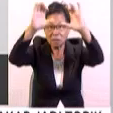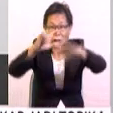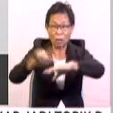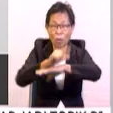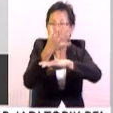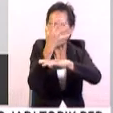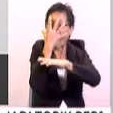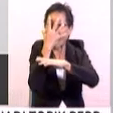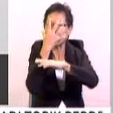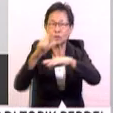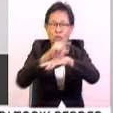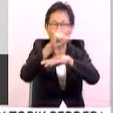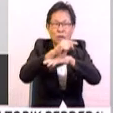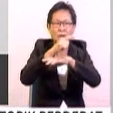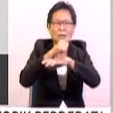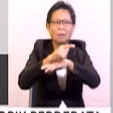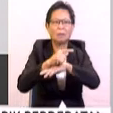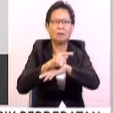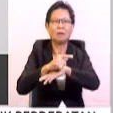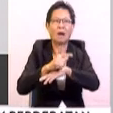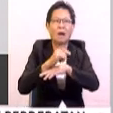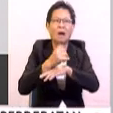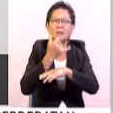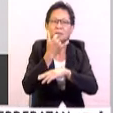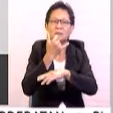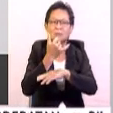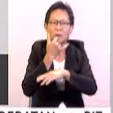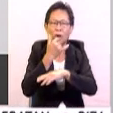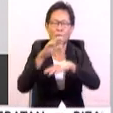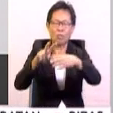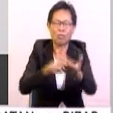pemakaian mask yang digunakan selama ini adalah salah.